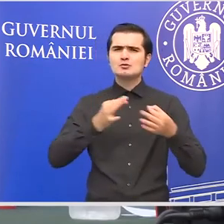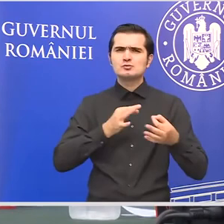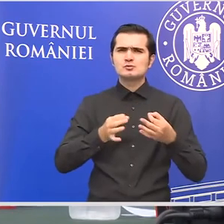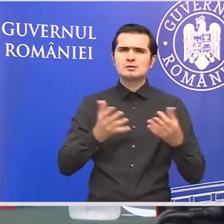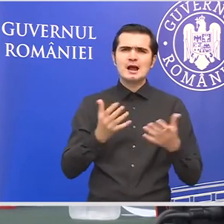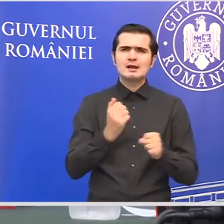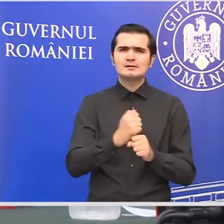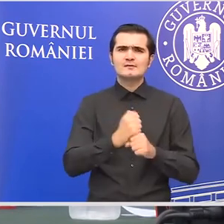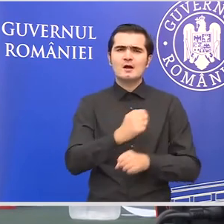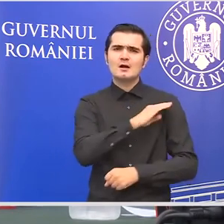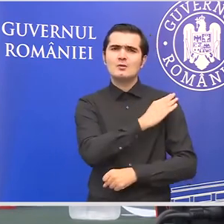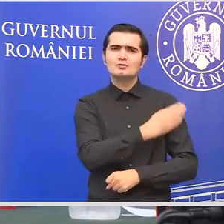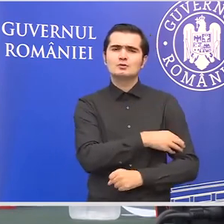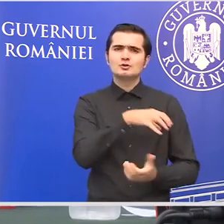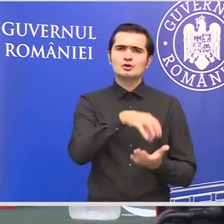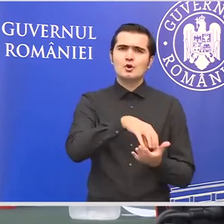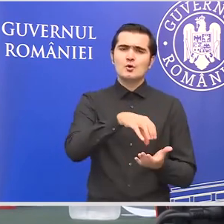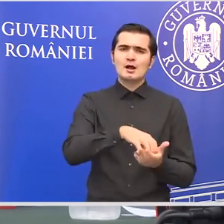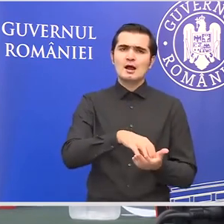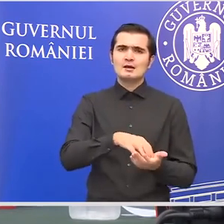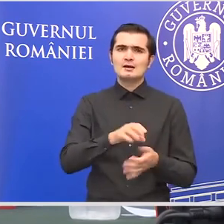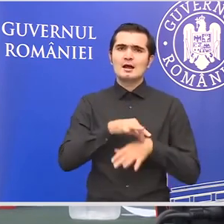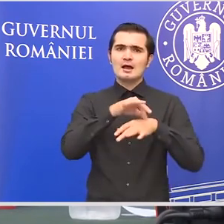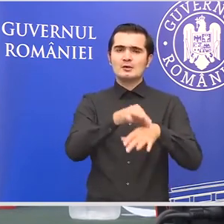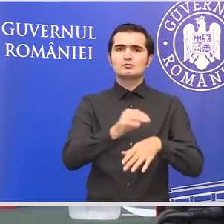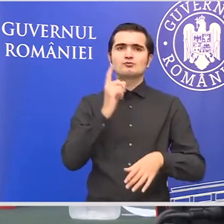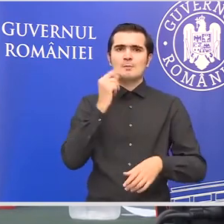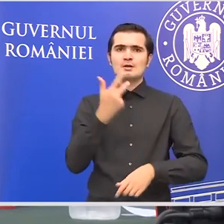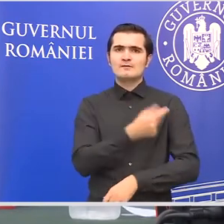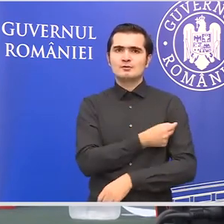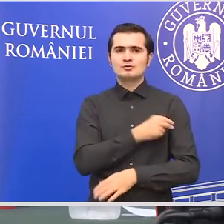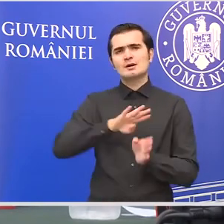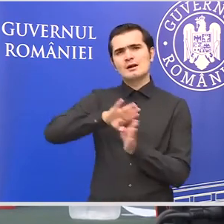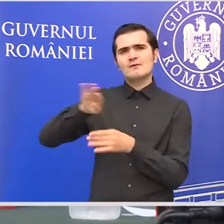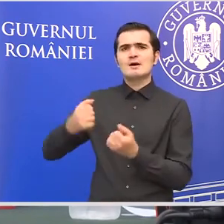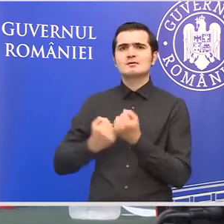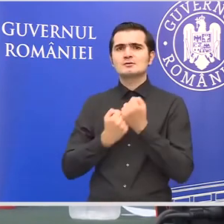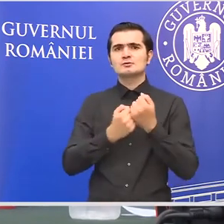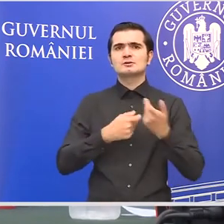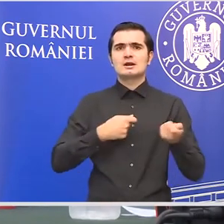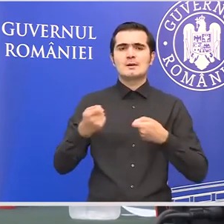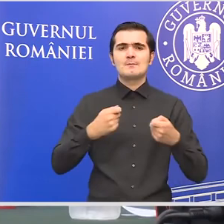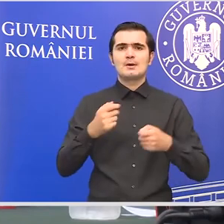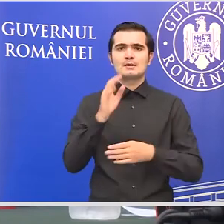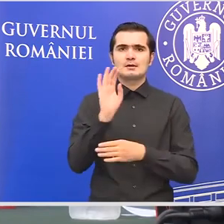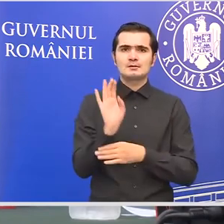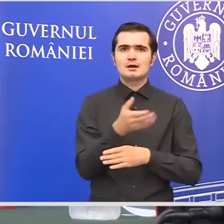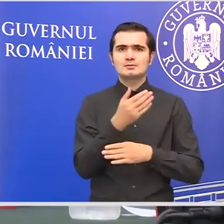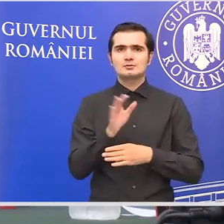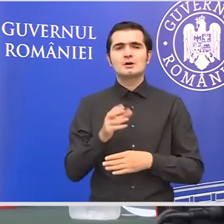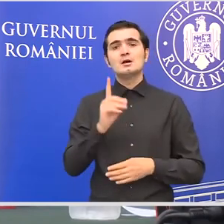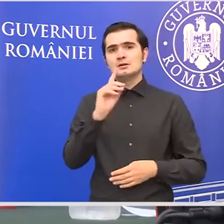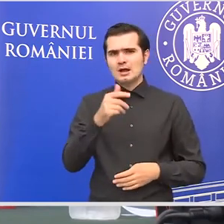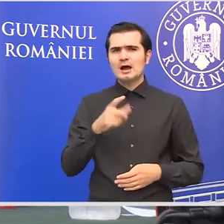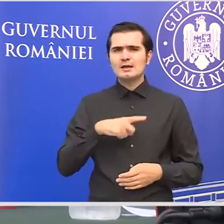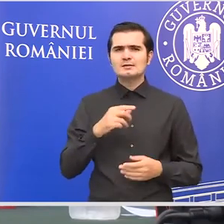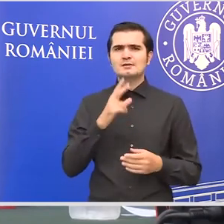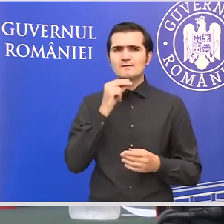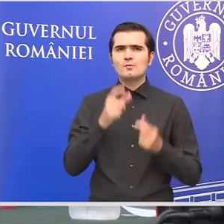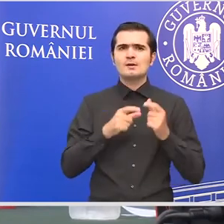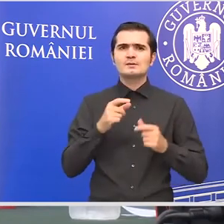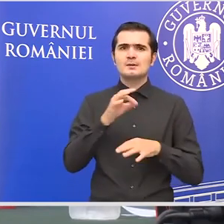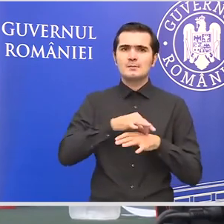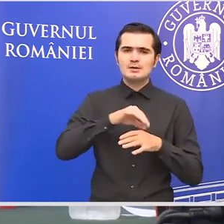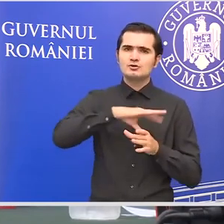făcut pentru a aduce oamenii la vaccinare, în afară de susținerea campaniei naționale? Da, implicarea alături de medicii de familie